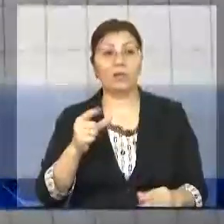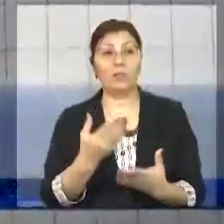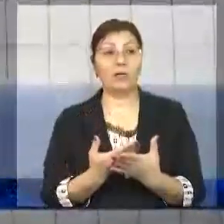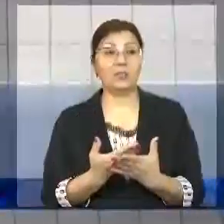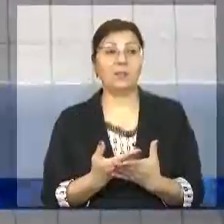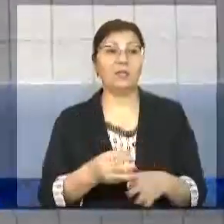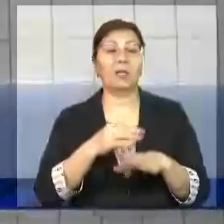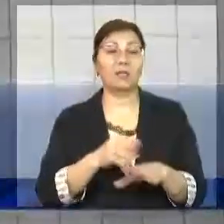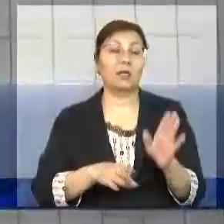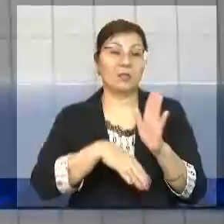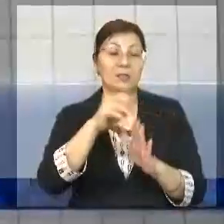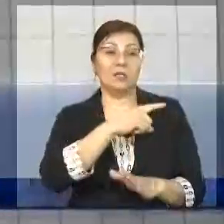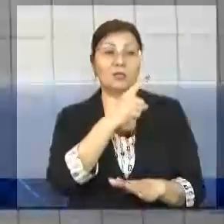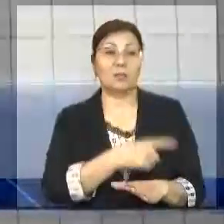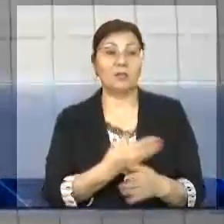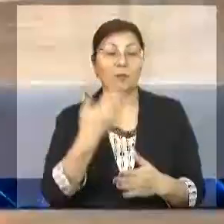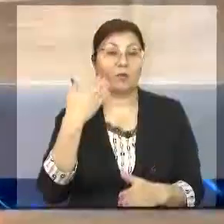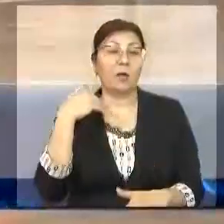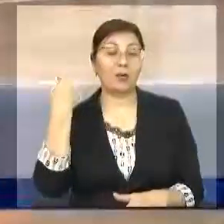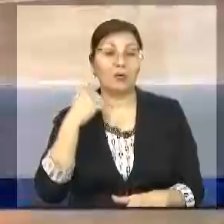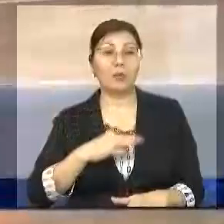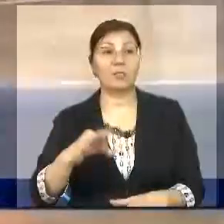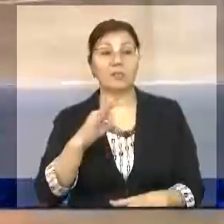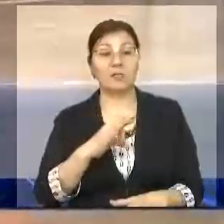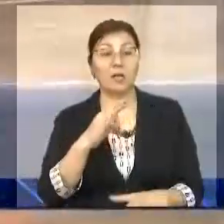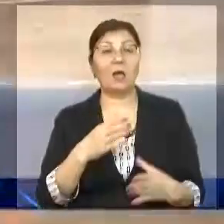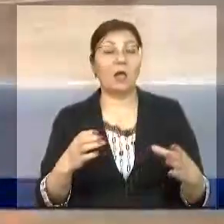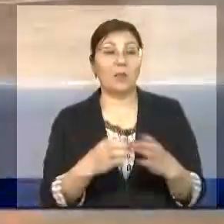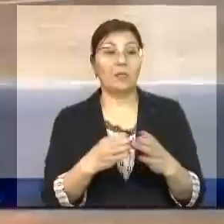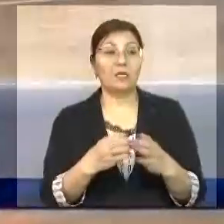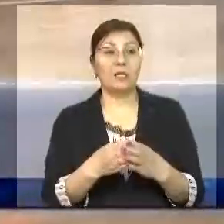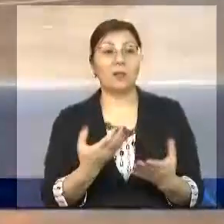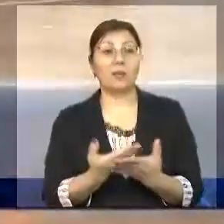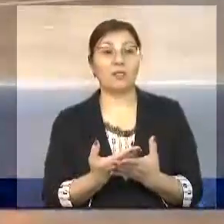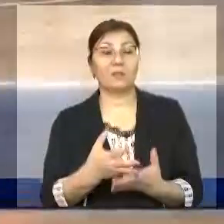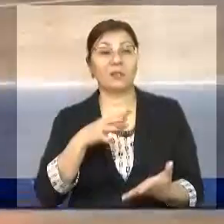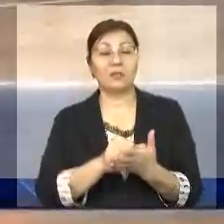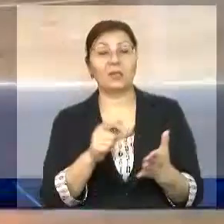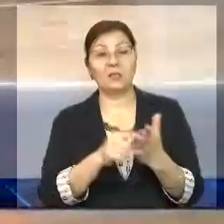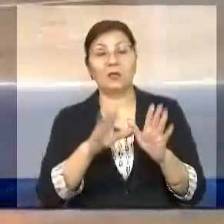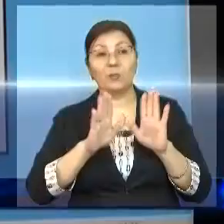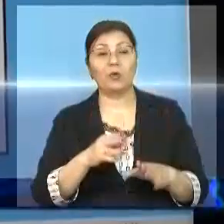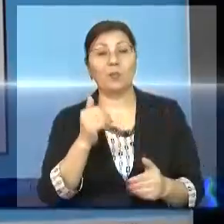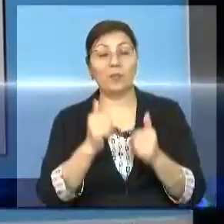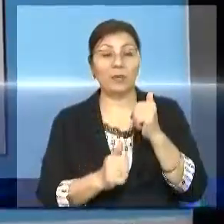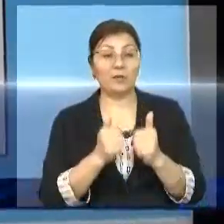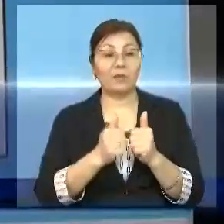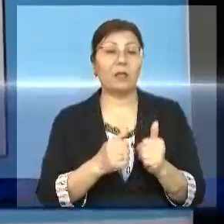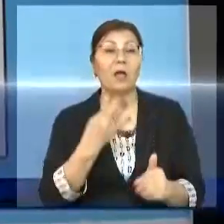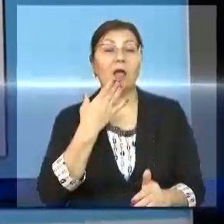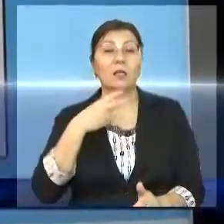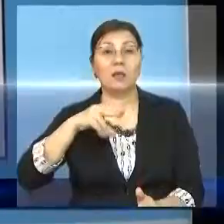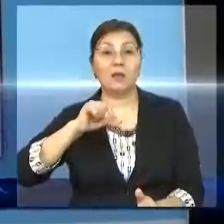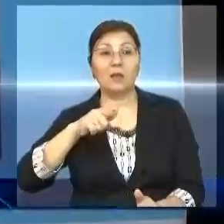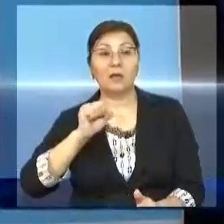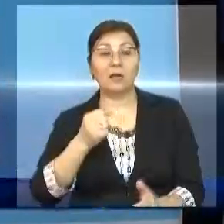после преодоления отбора в прошлом сезоне Актюбинская команда сформированная из местных воспитанников заняла седьмое место в Чемпионате национальной Лиги но перед стартом